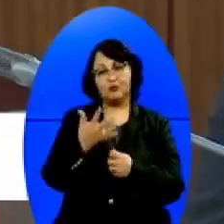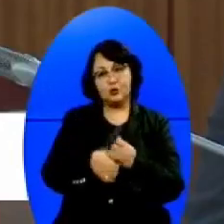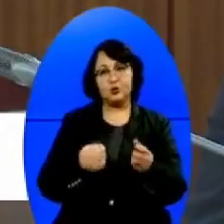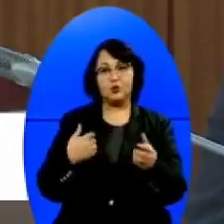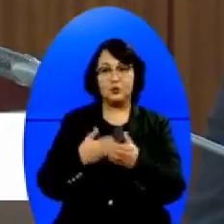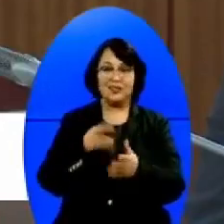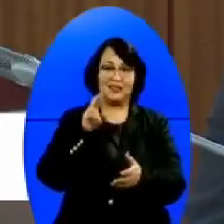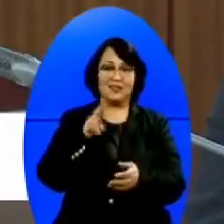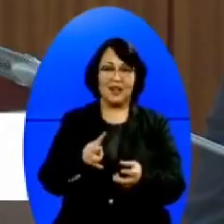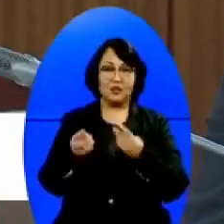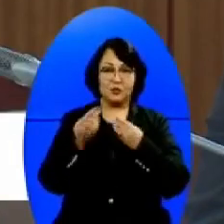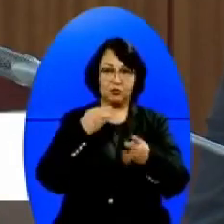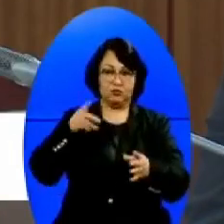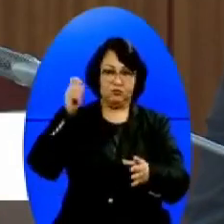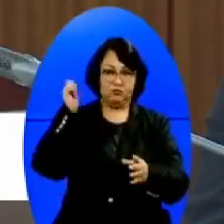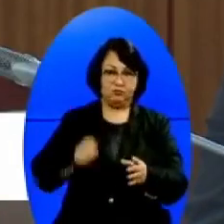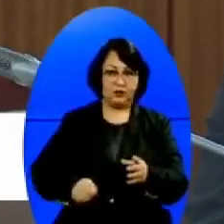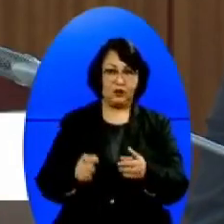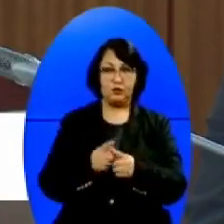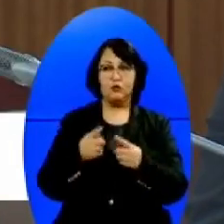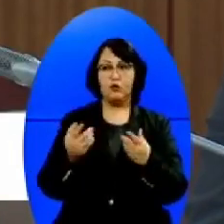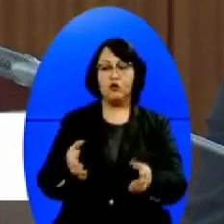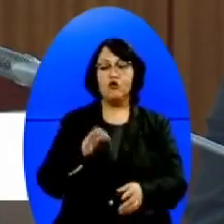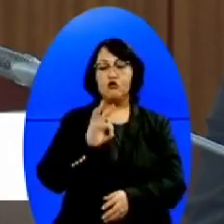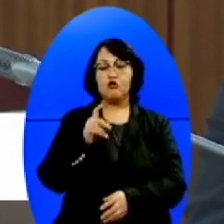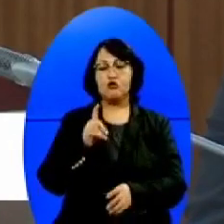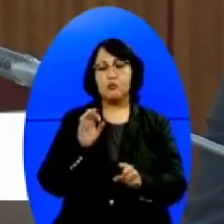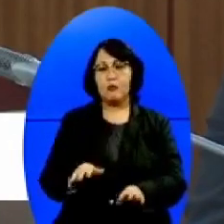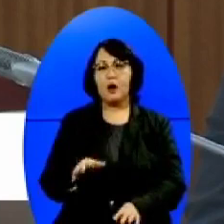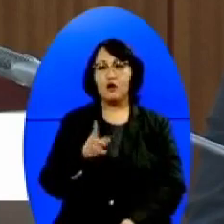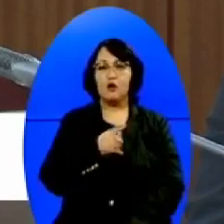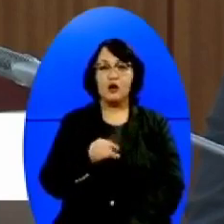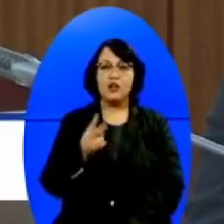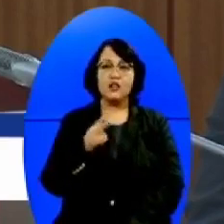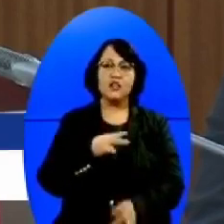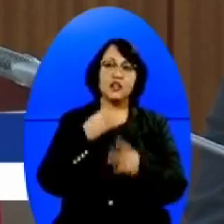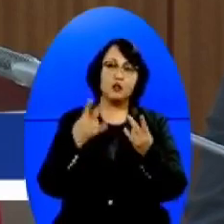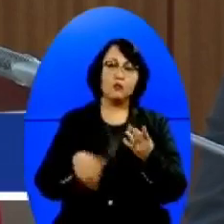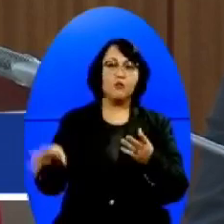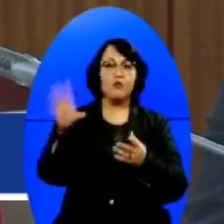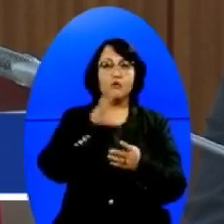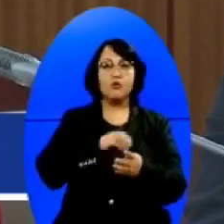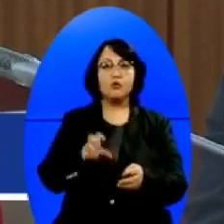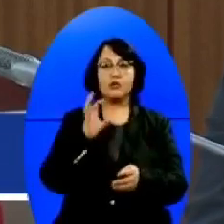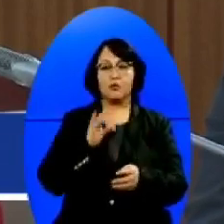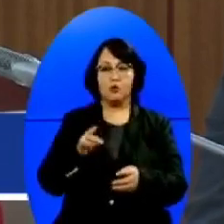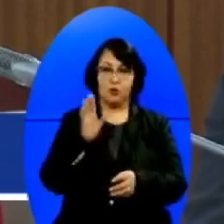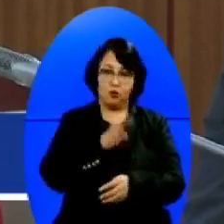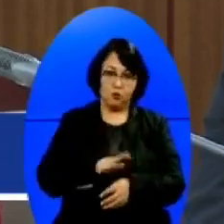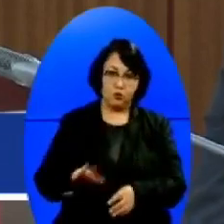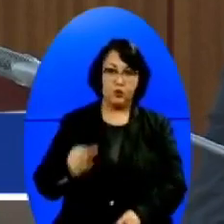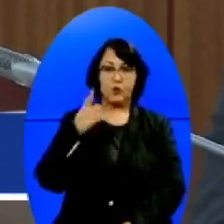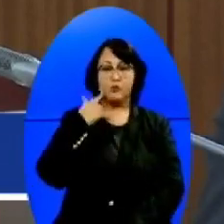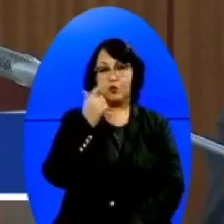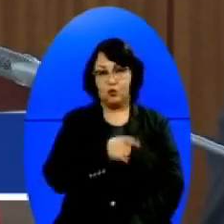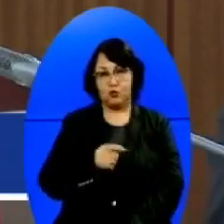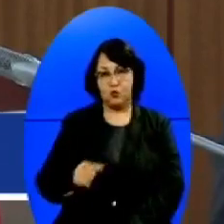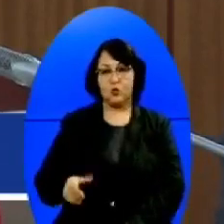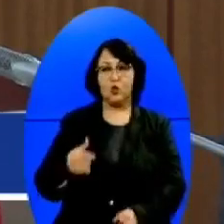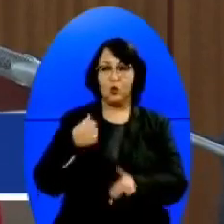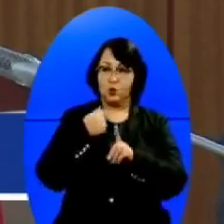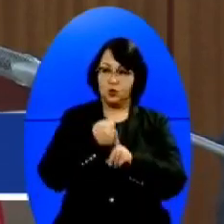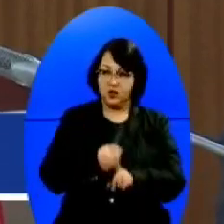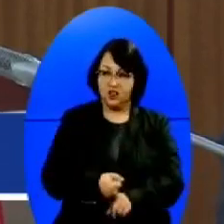болсон. Өргөдлийн байнгын хороогоор нийгмийн одоо бүхэл одоо салбарыг одоо хүүхэд багчуудын, эмэгтэйчүүдийн хүчирхийллийн эдийн засгийн